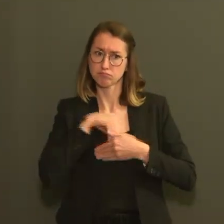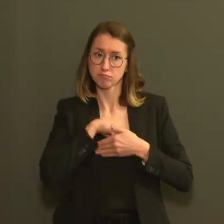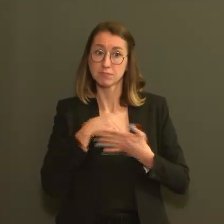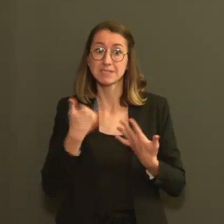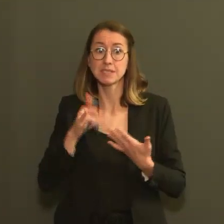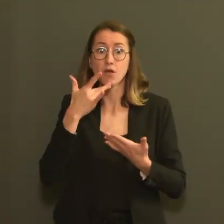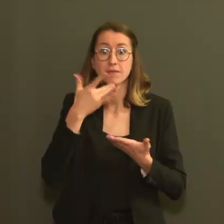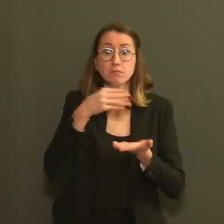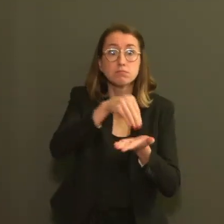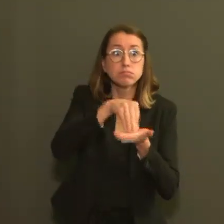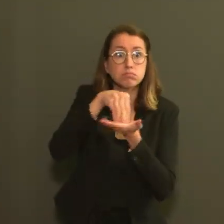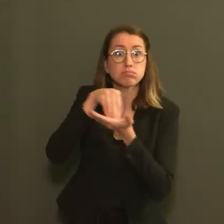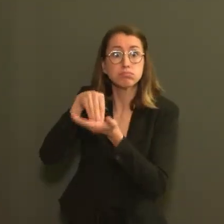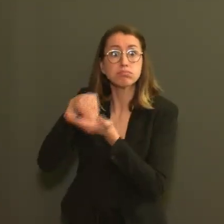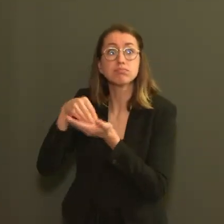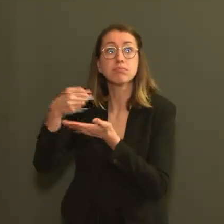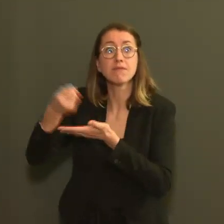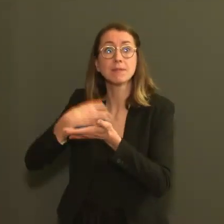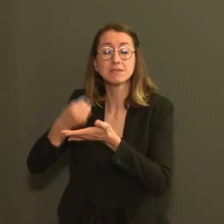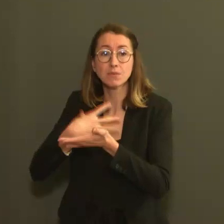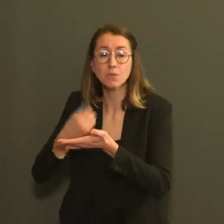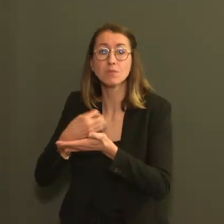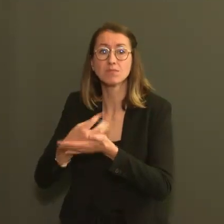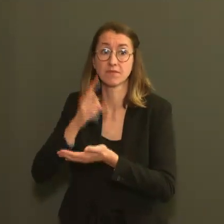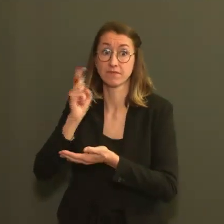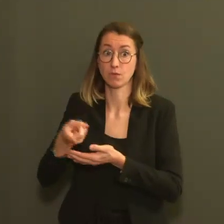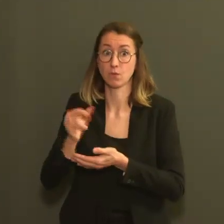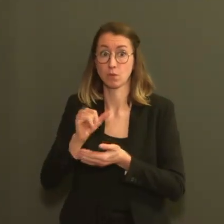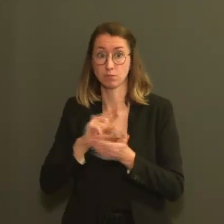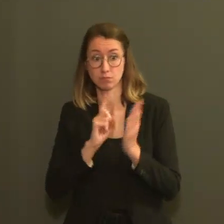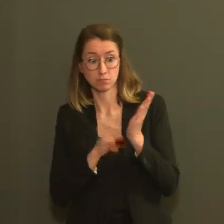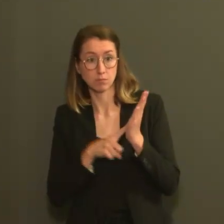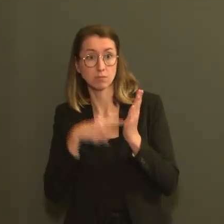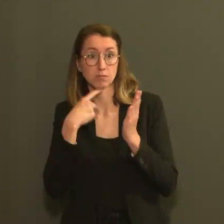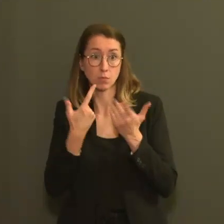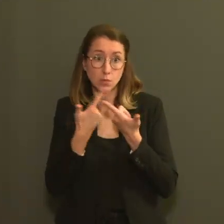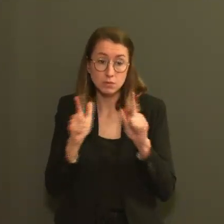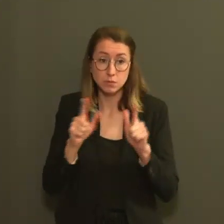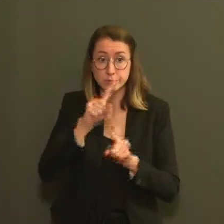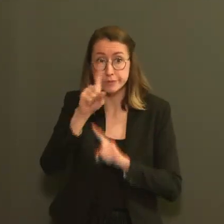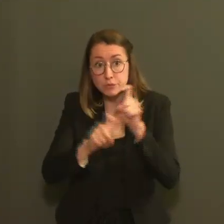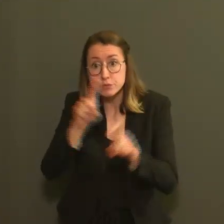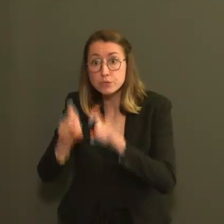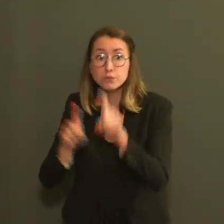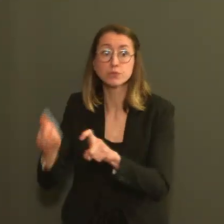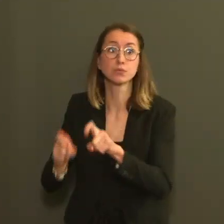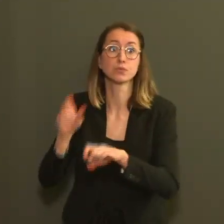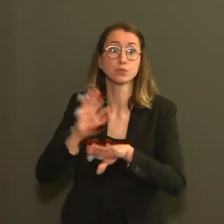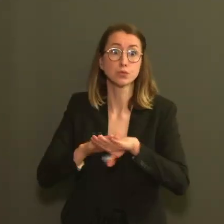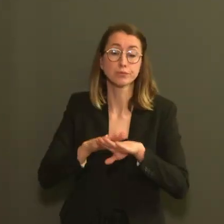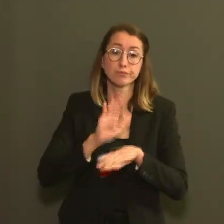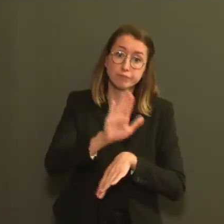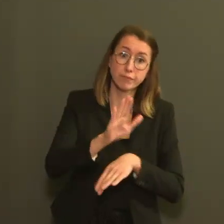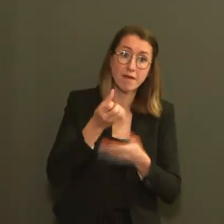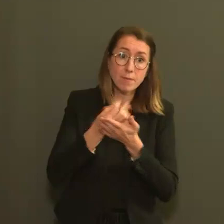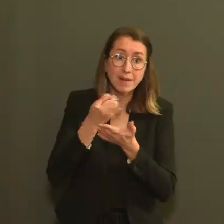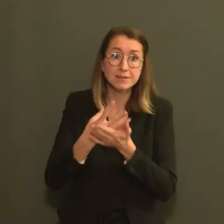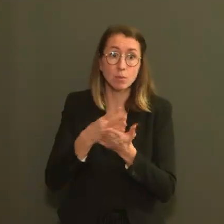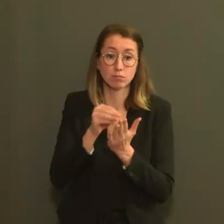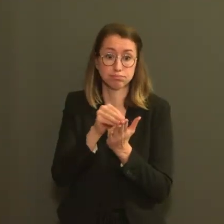construction juridique permettant d'intégrer ces différentes informations et permettant à ce moment-là aux